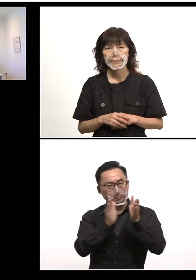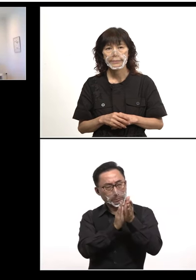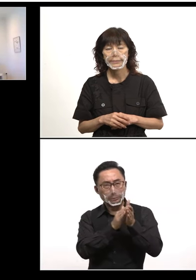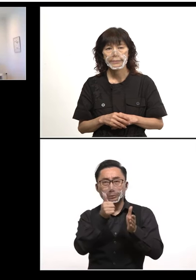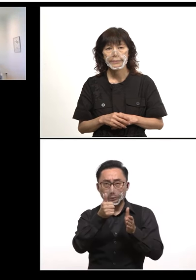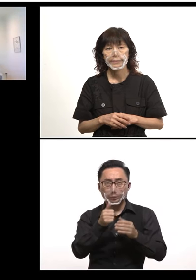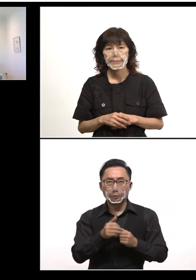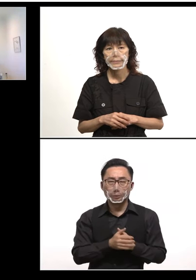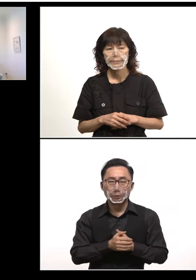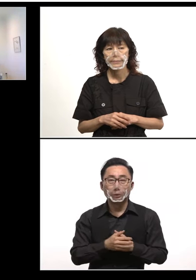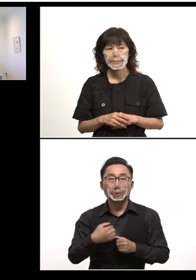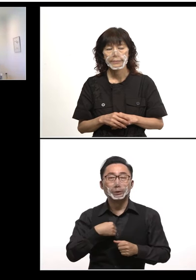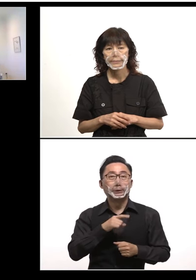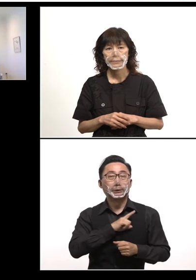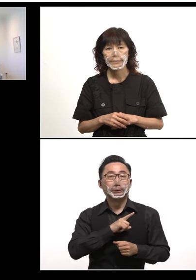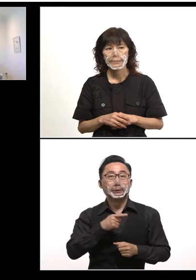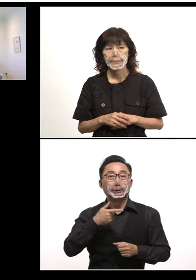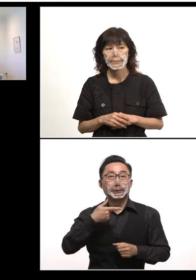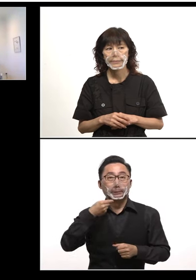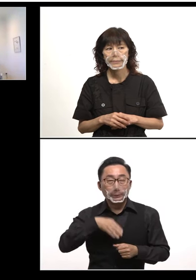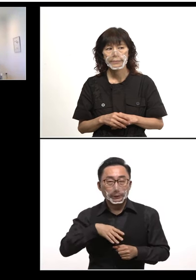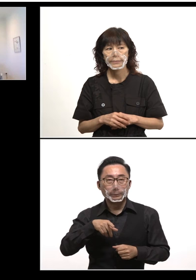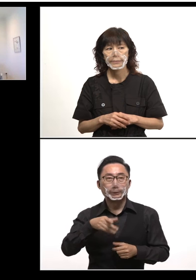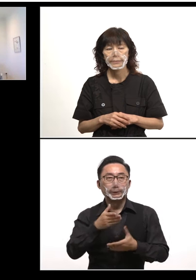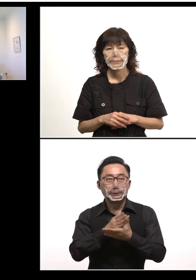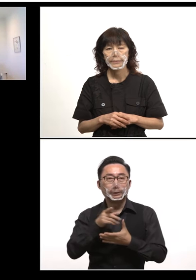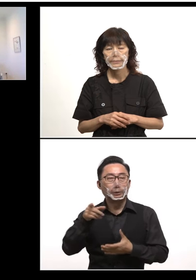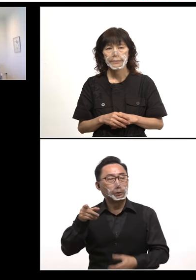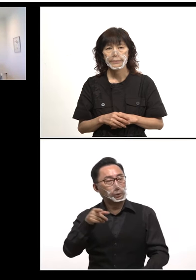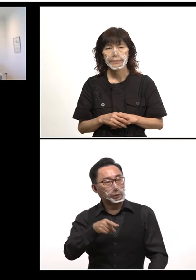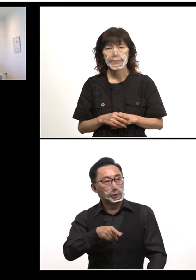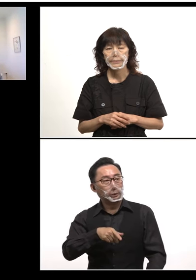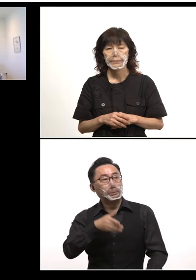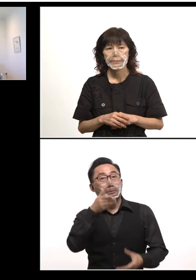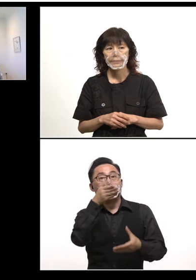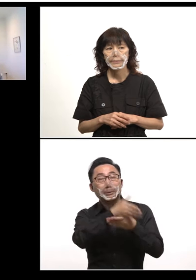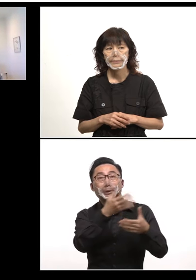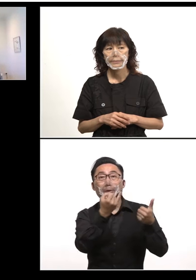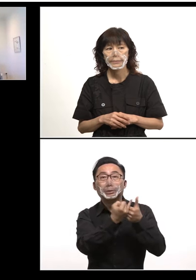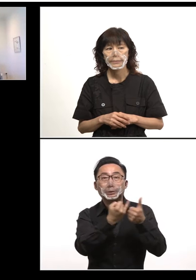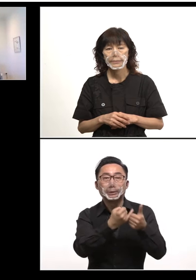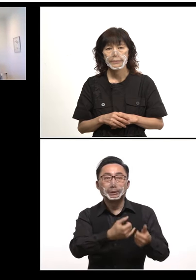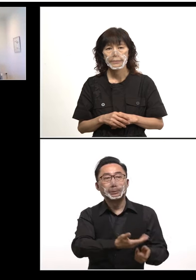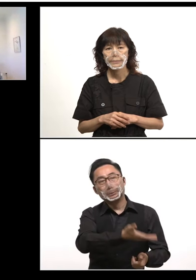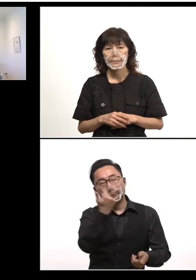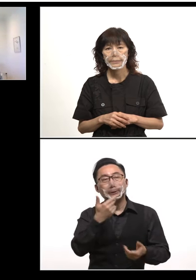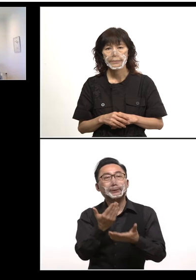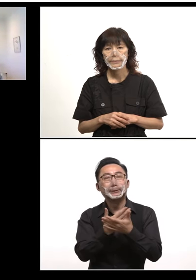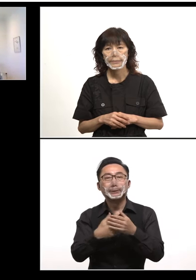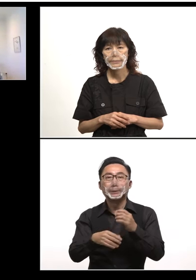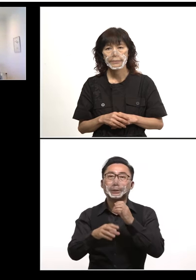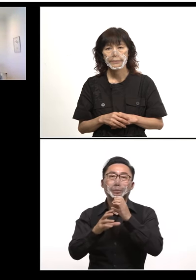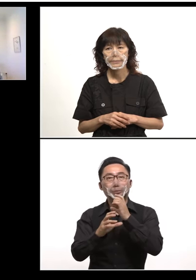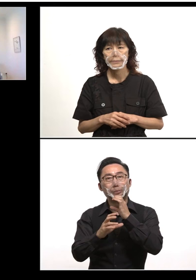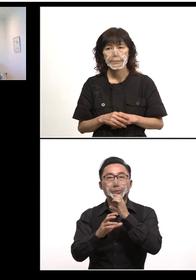己即係個經驗就係膽粗粗啦，試下去同啲同學仔參加音樂節入面嘅獨奏比賽啦，係同全部